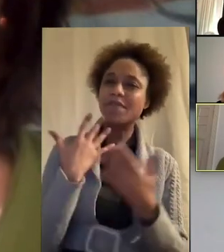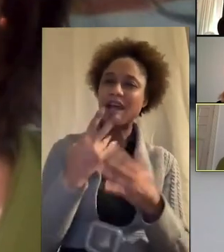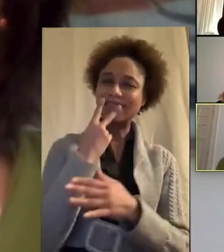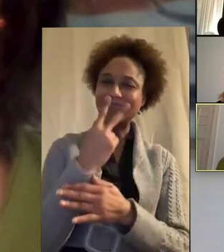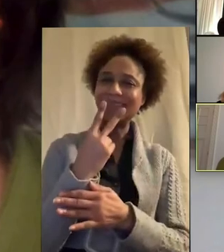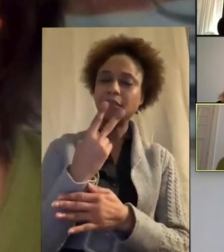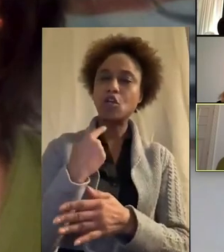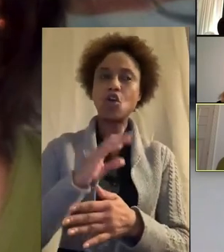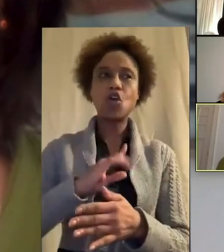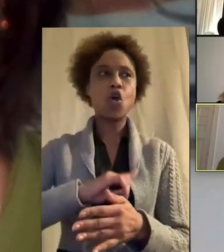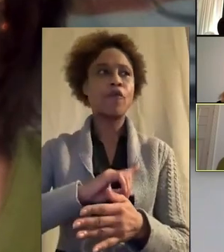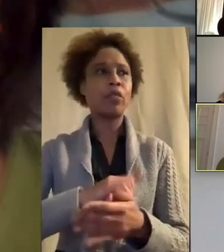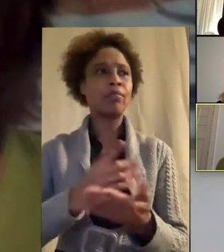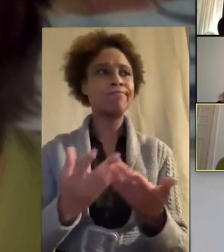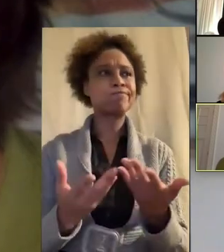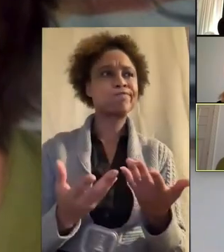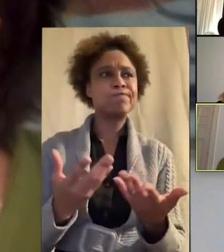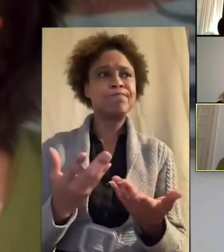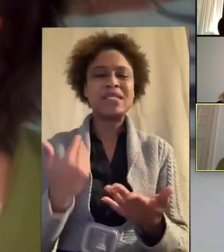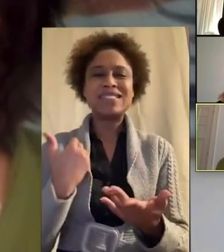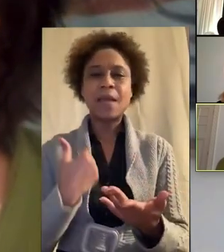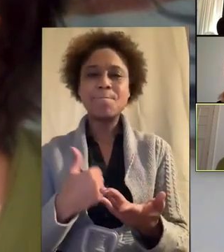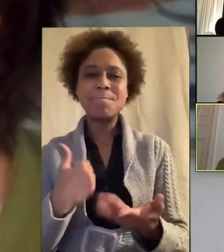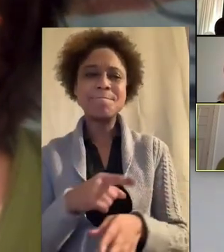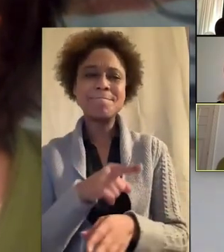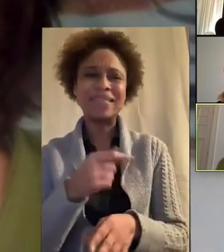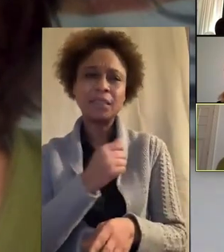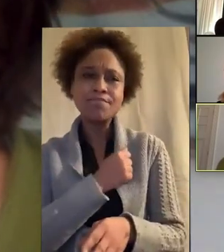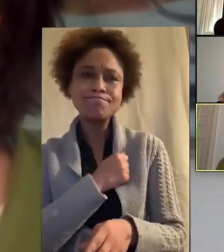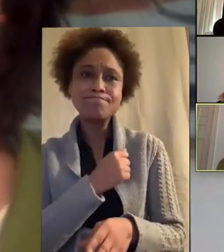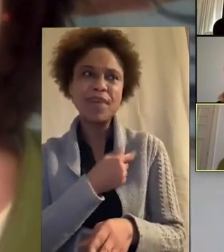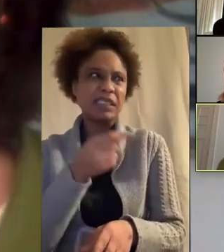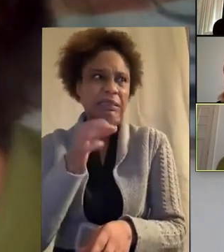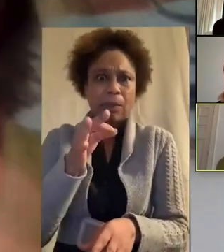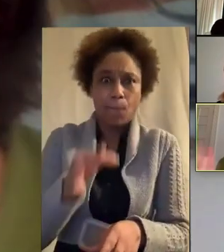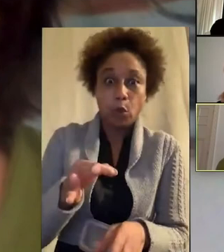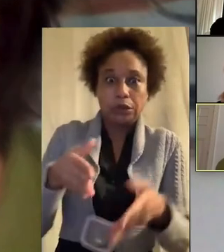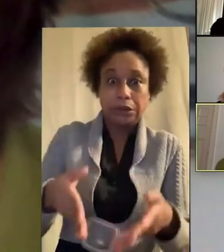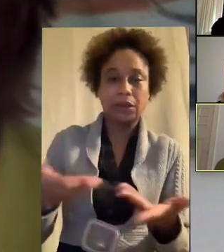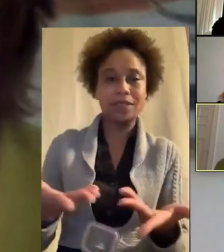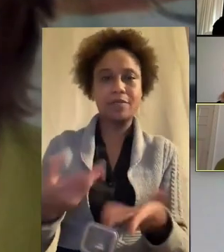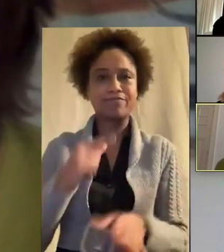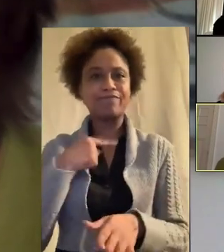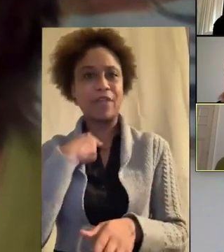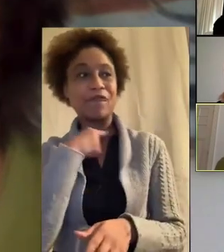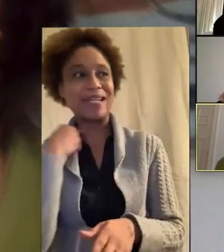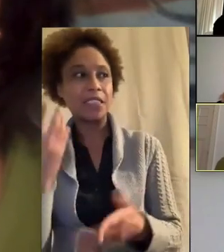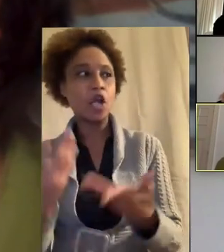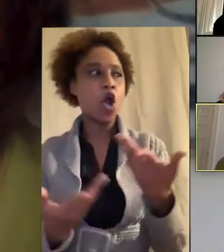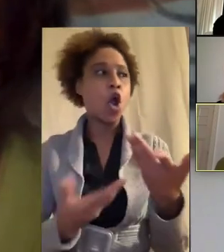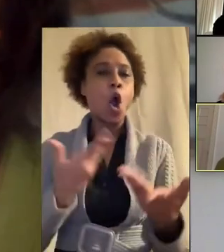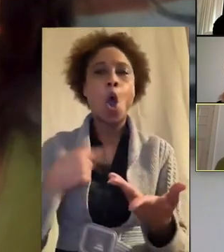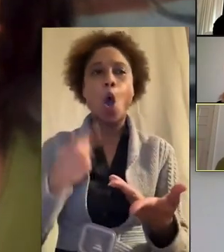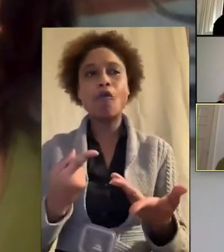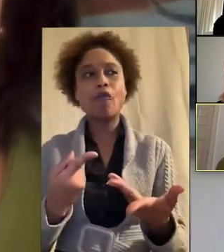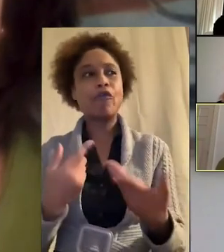culturele organisaties en van aanbieders van evenementen via de overheid, om